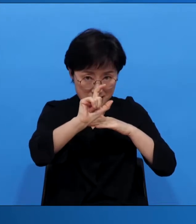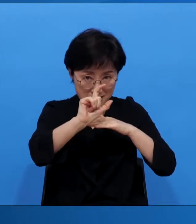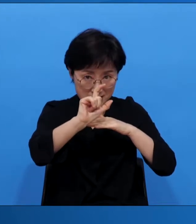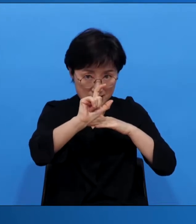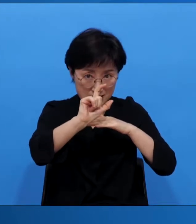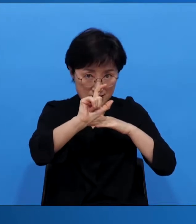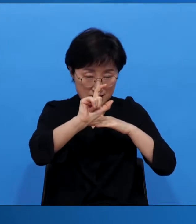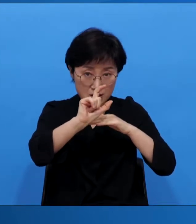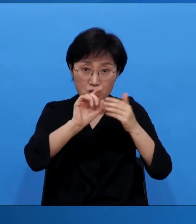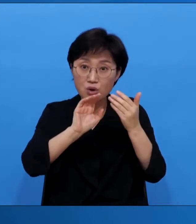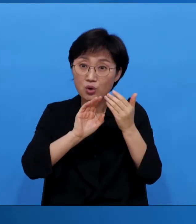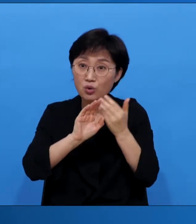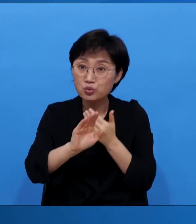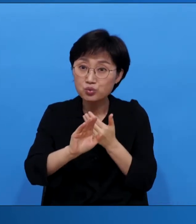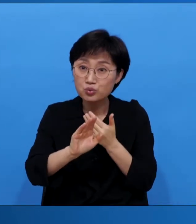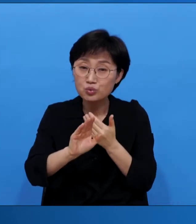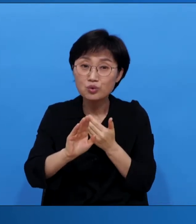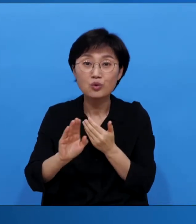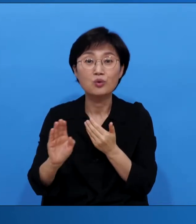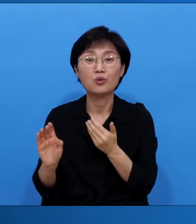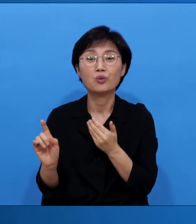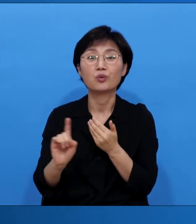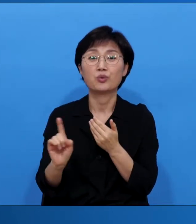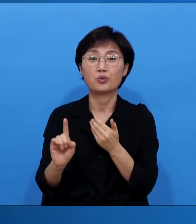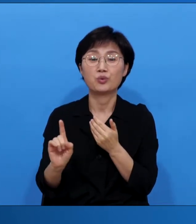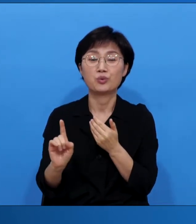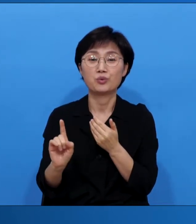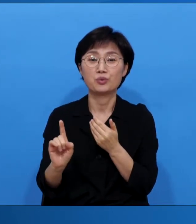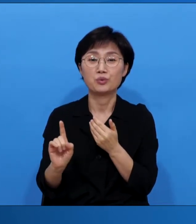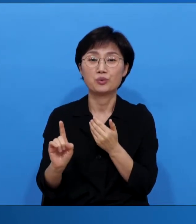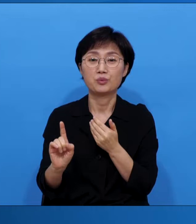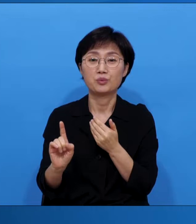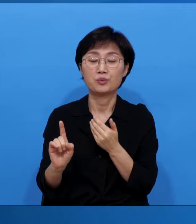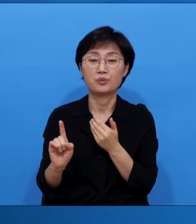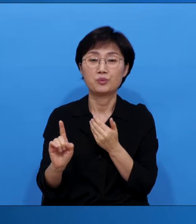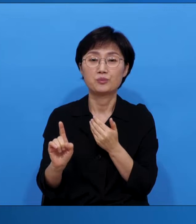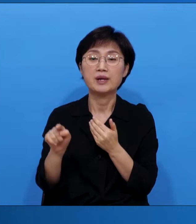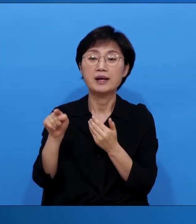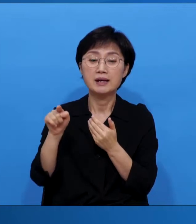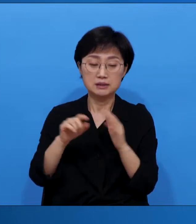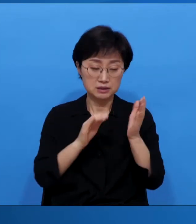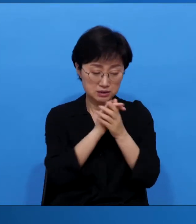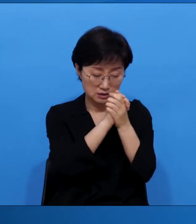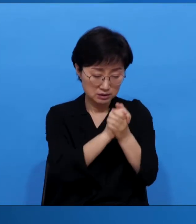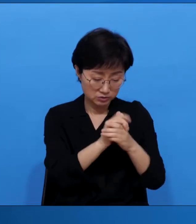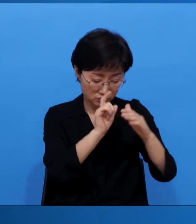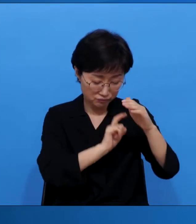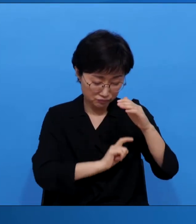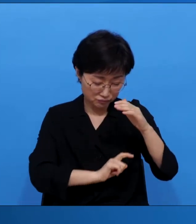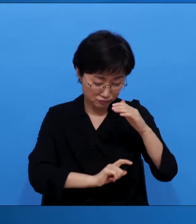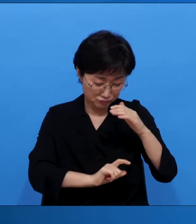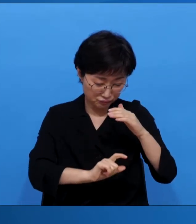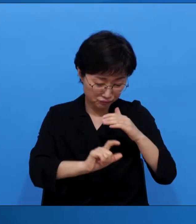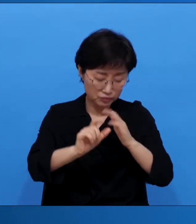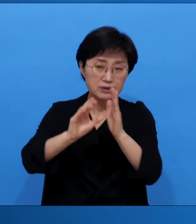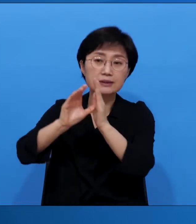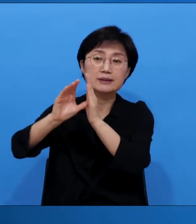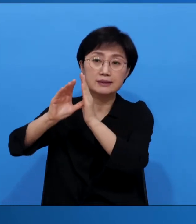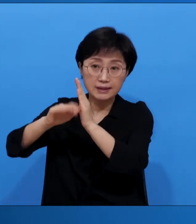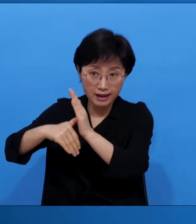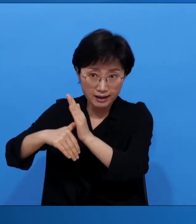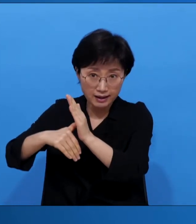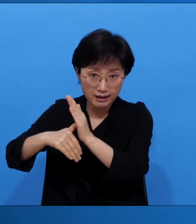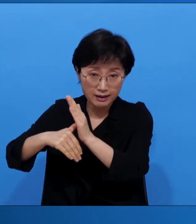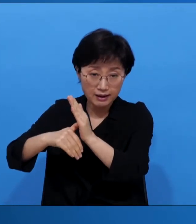성경은 이렇게 기록하고 있습니다. This is what the Bible records. 그날 밤에 이렇게 되어 있어요. That very night,